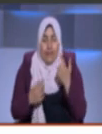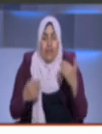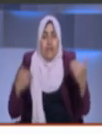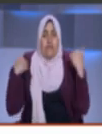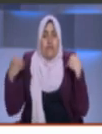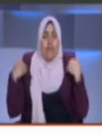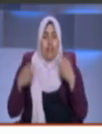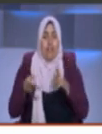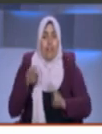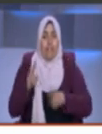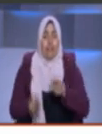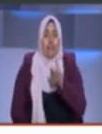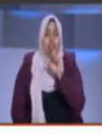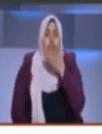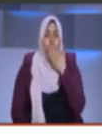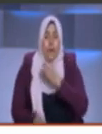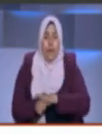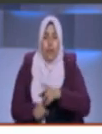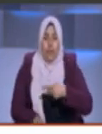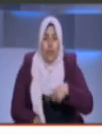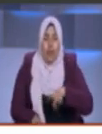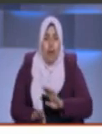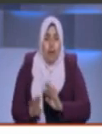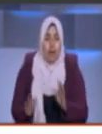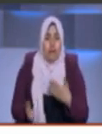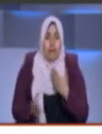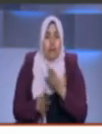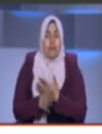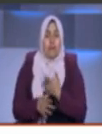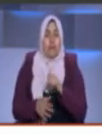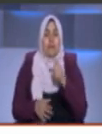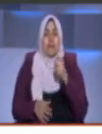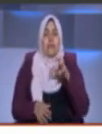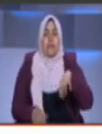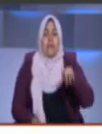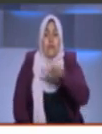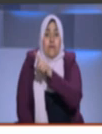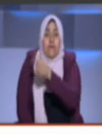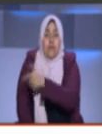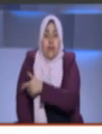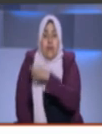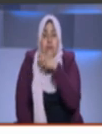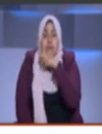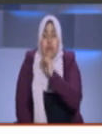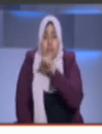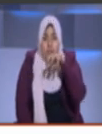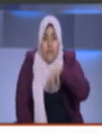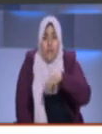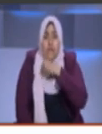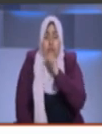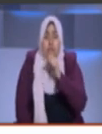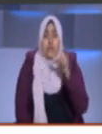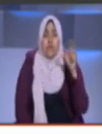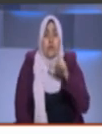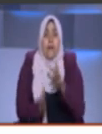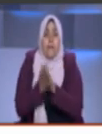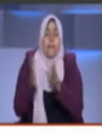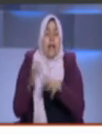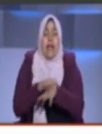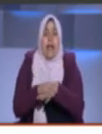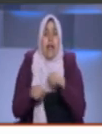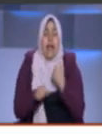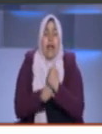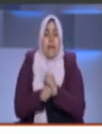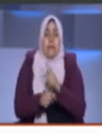هناك أيضا شهر رمضان على الأبواب وجالية مسلمة كبيرة في فرنسا. ماذا عن هذه الفعاليات؟ ماذا عن